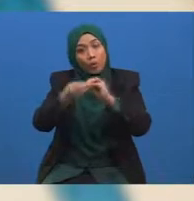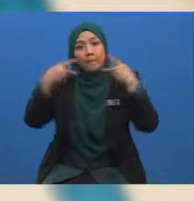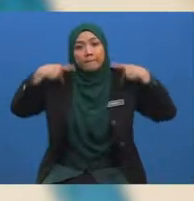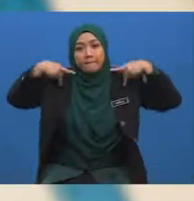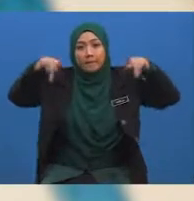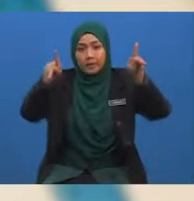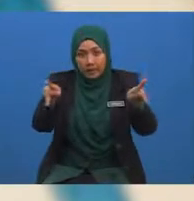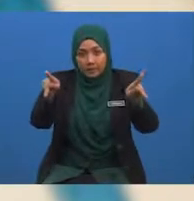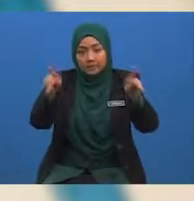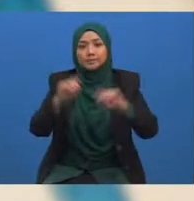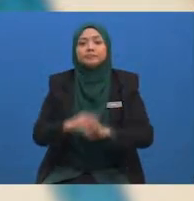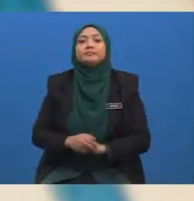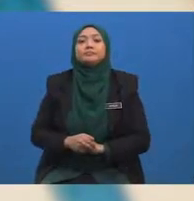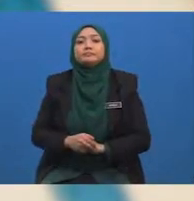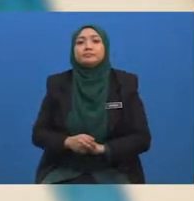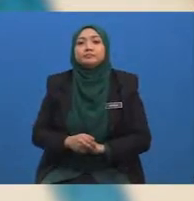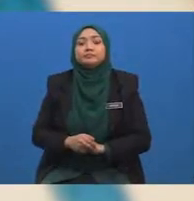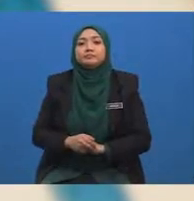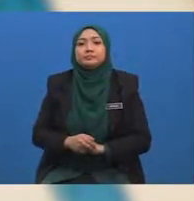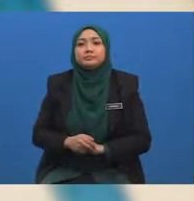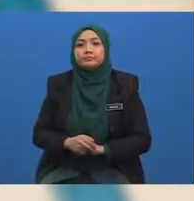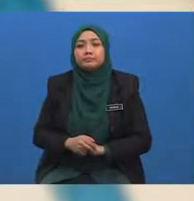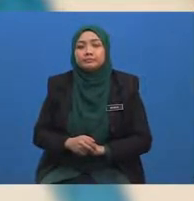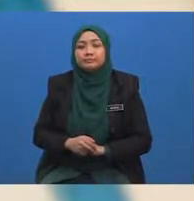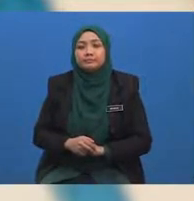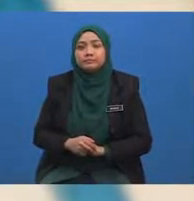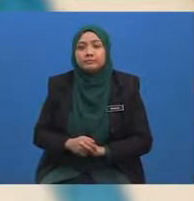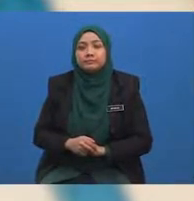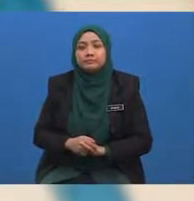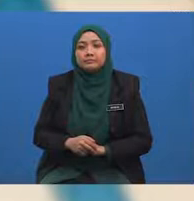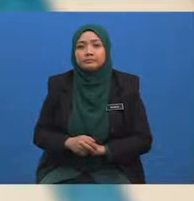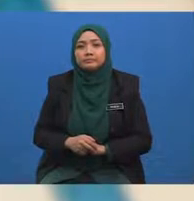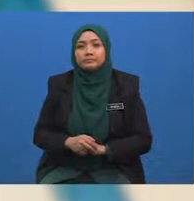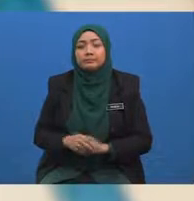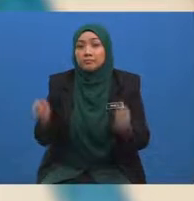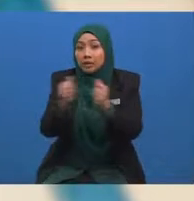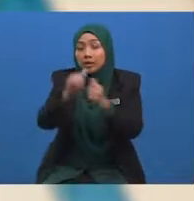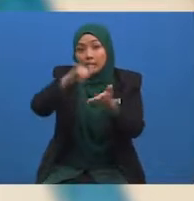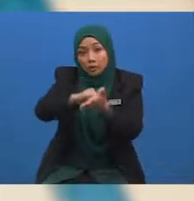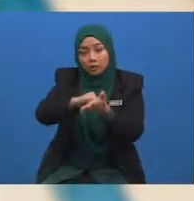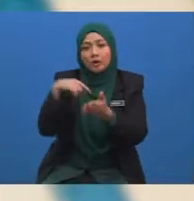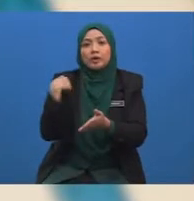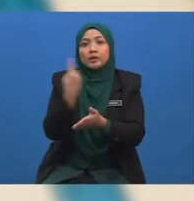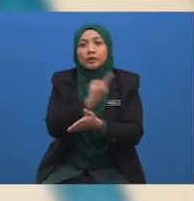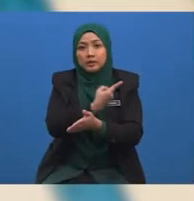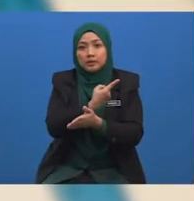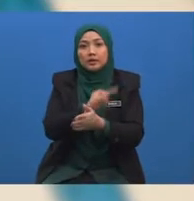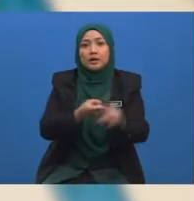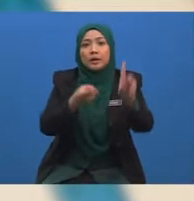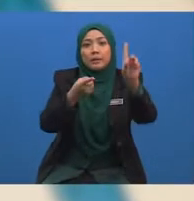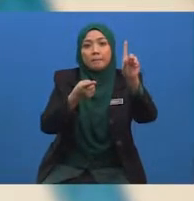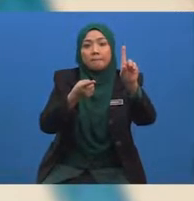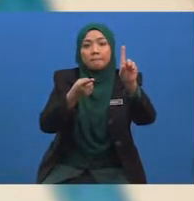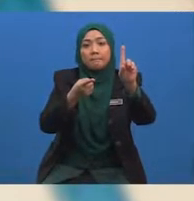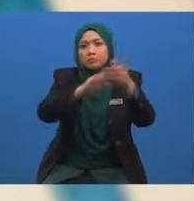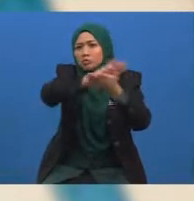nombor genap yang lain bukan nombor perdana. Dengan itu, kita pangkah semua